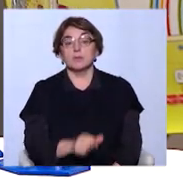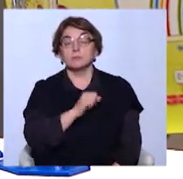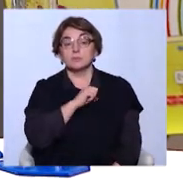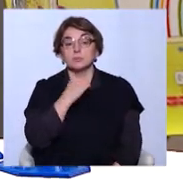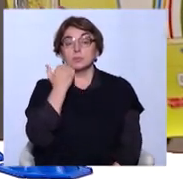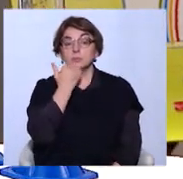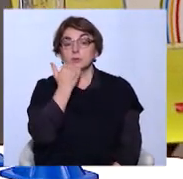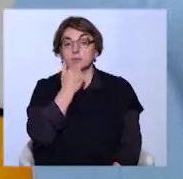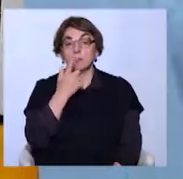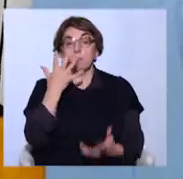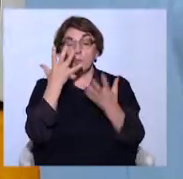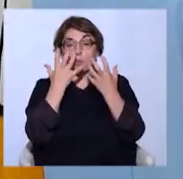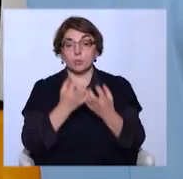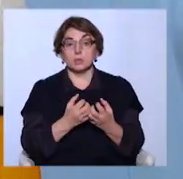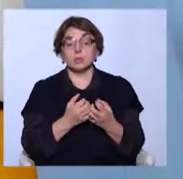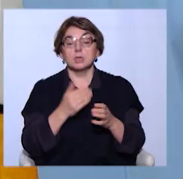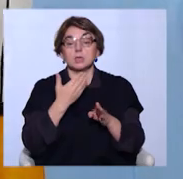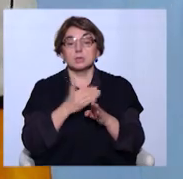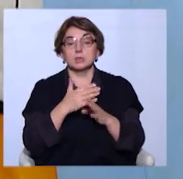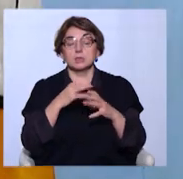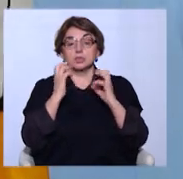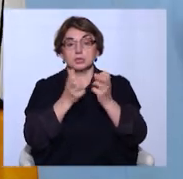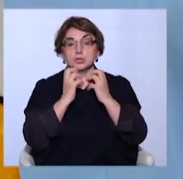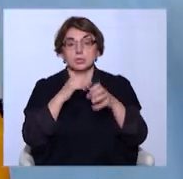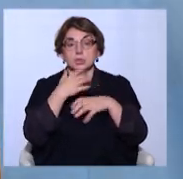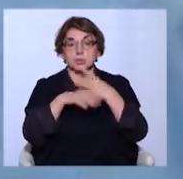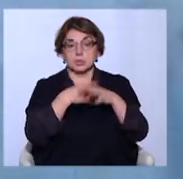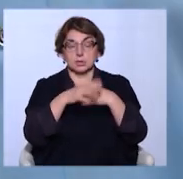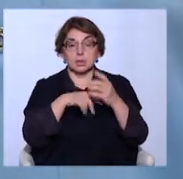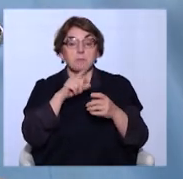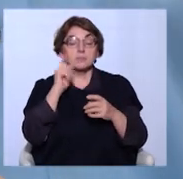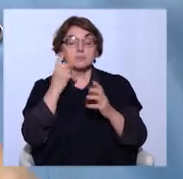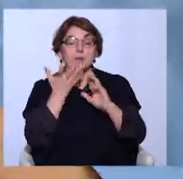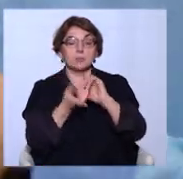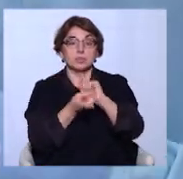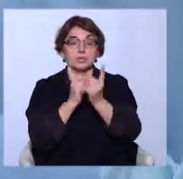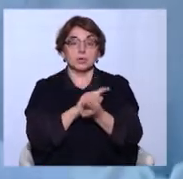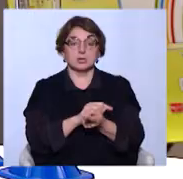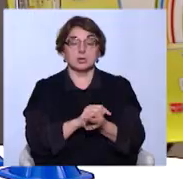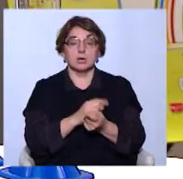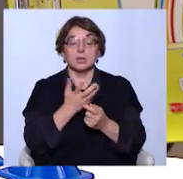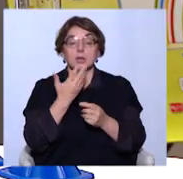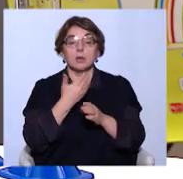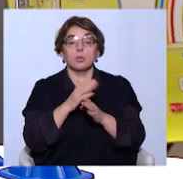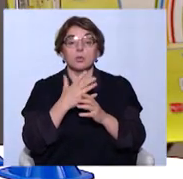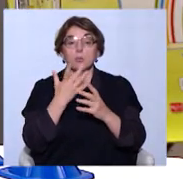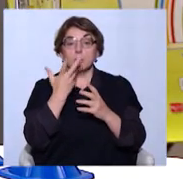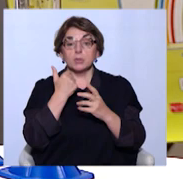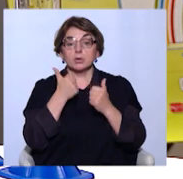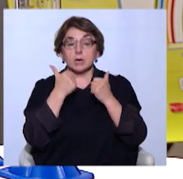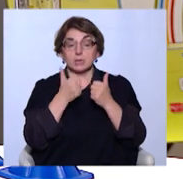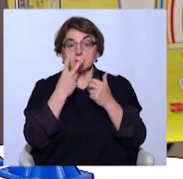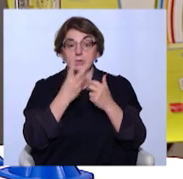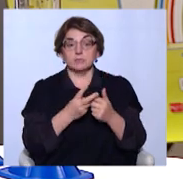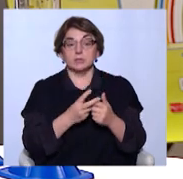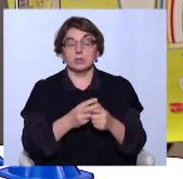იყო ლურჯი და ის ჯღრევით გადავა მწვანე შეფერილობაში. ფერი რო უფრო კარგად